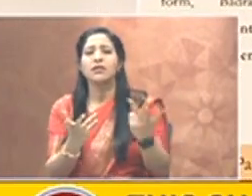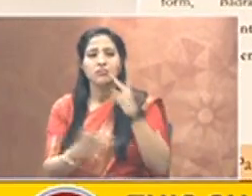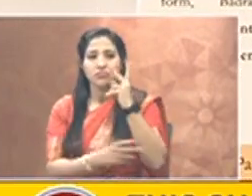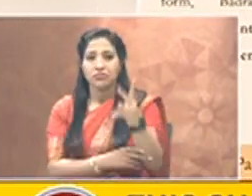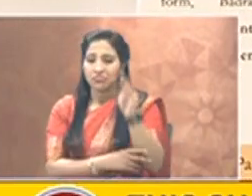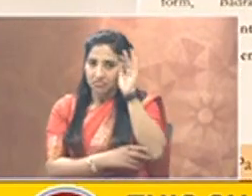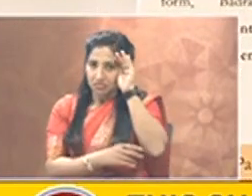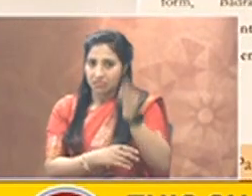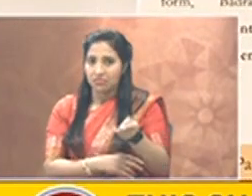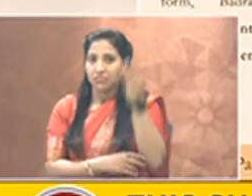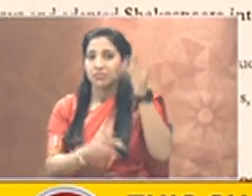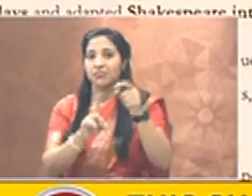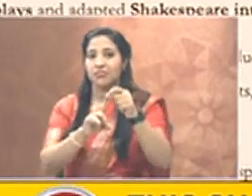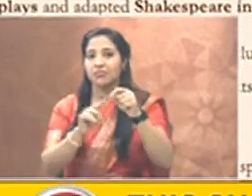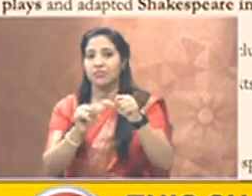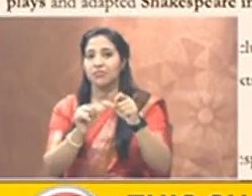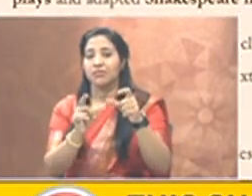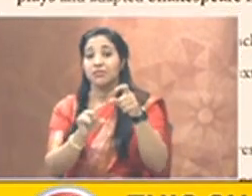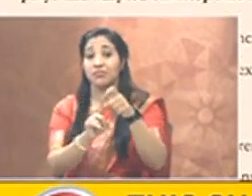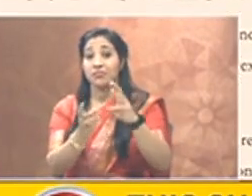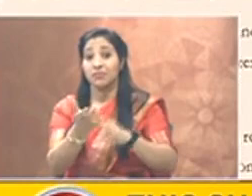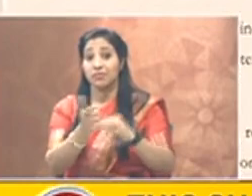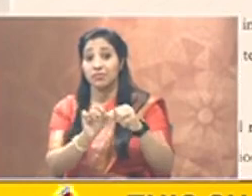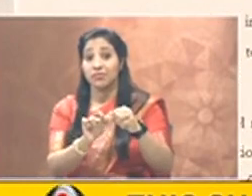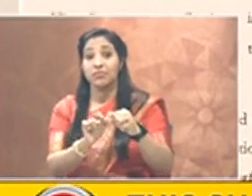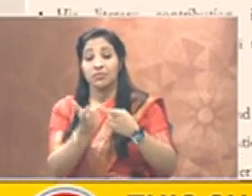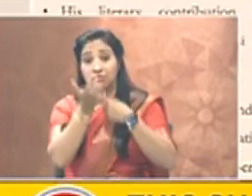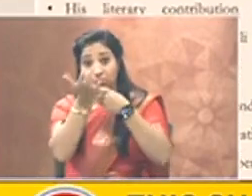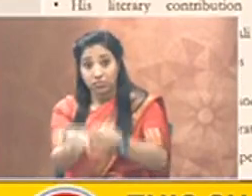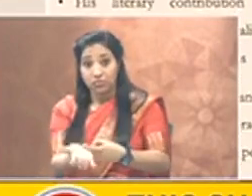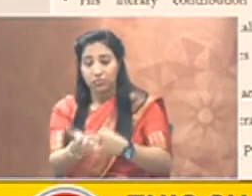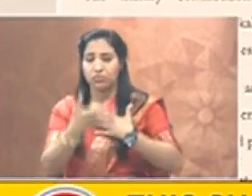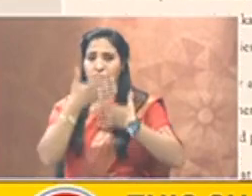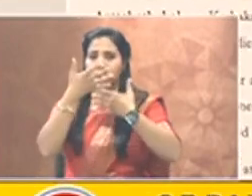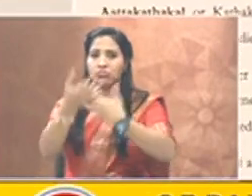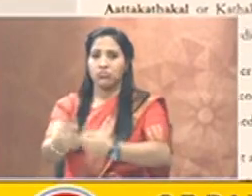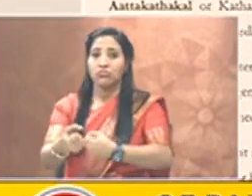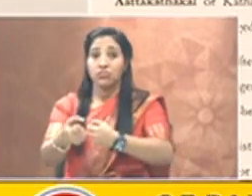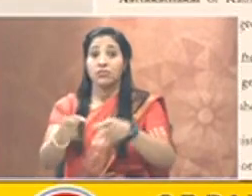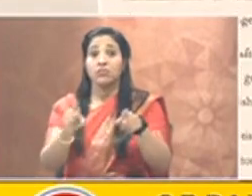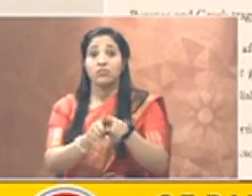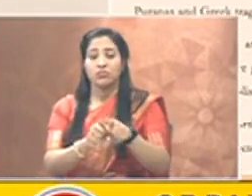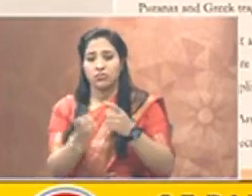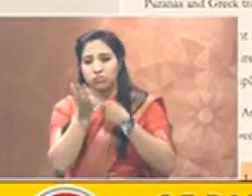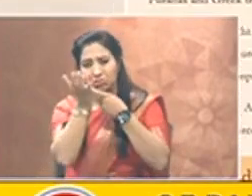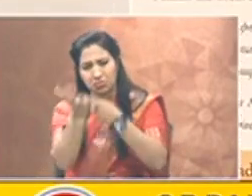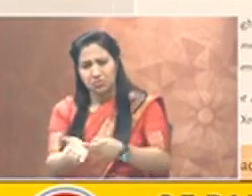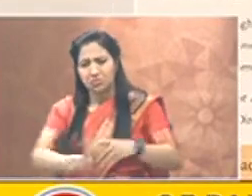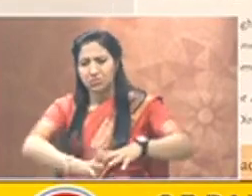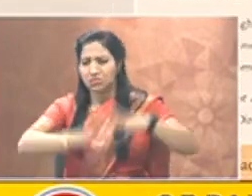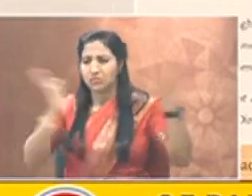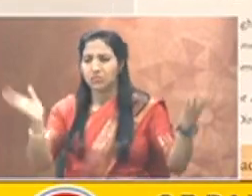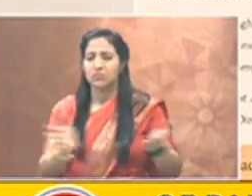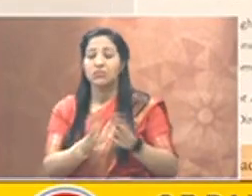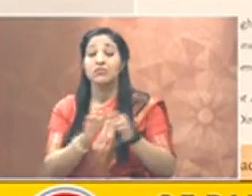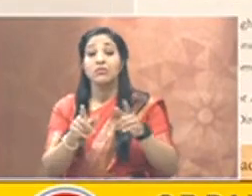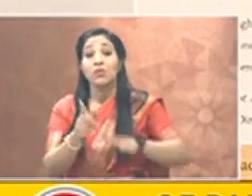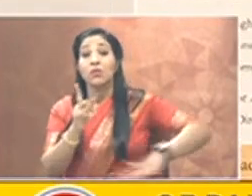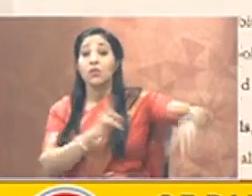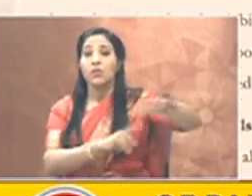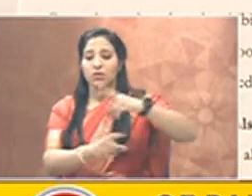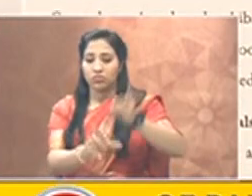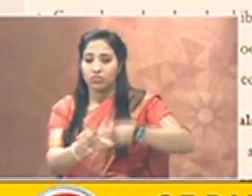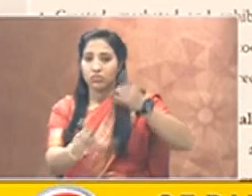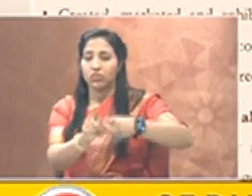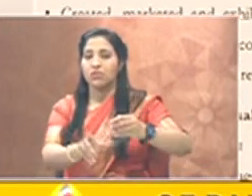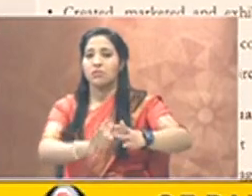कि पद्म सम्मान की प्रतिष्ठा, उसकी विश्वसनीयता, उसके प्रति सम्मान हर वर्ष